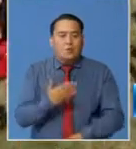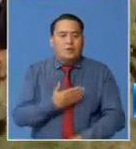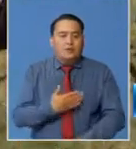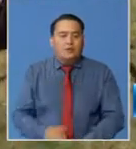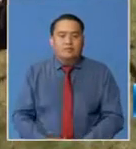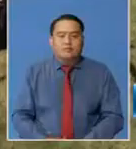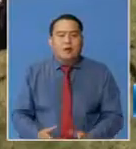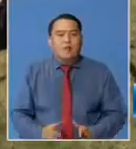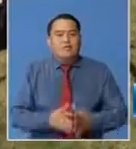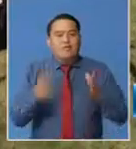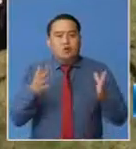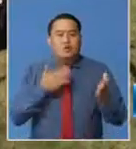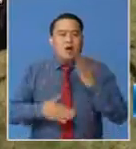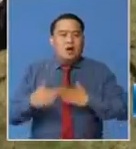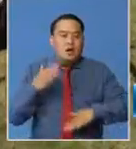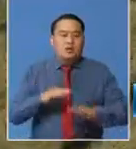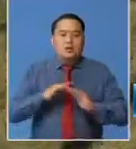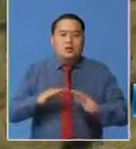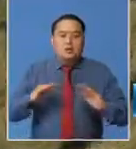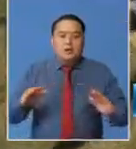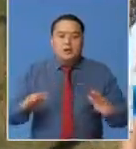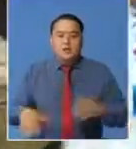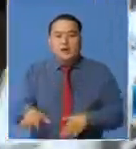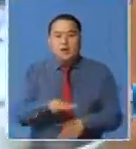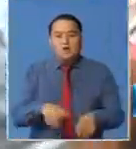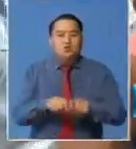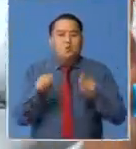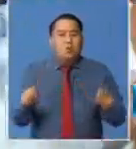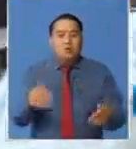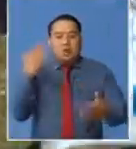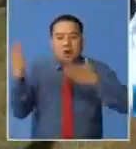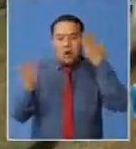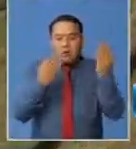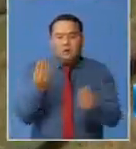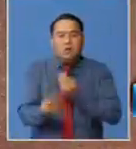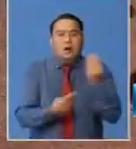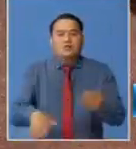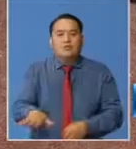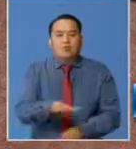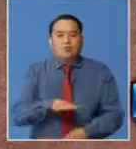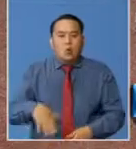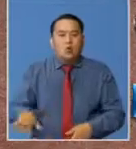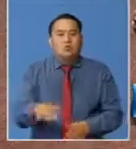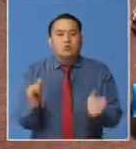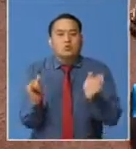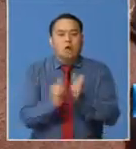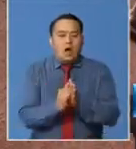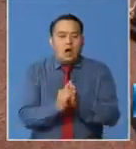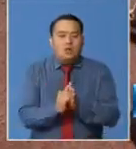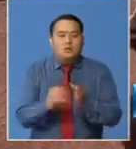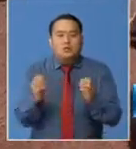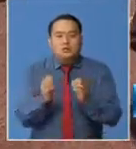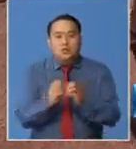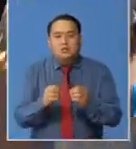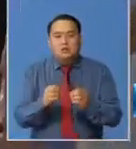всего открытию нового парка рады дети. Специально для них на территории создали развлекательно-игровую зону. На участке установлено порядка